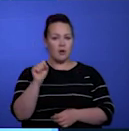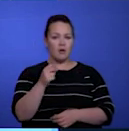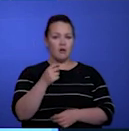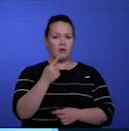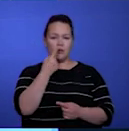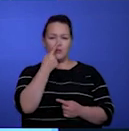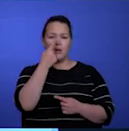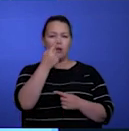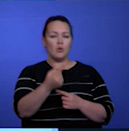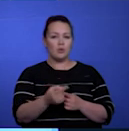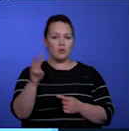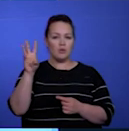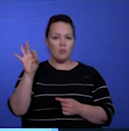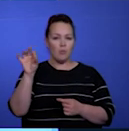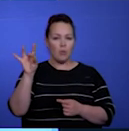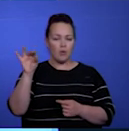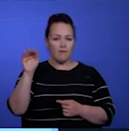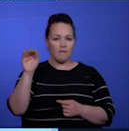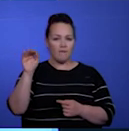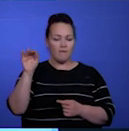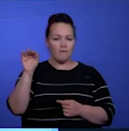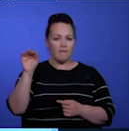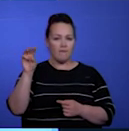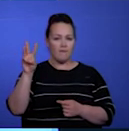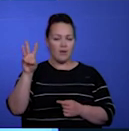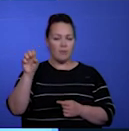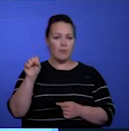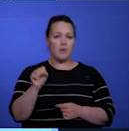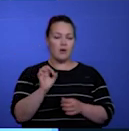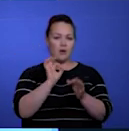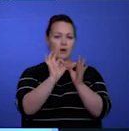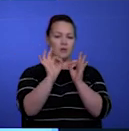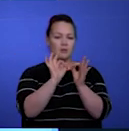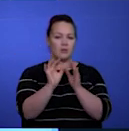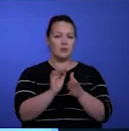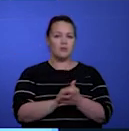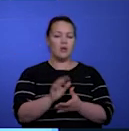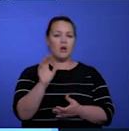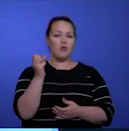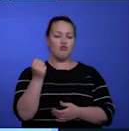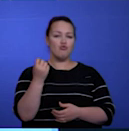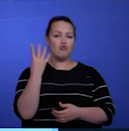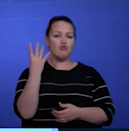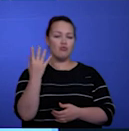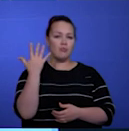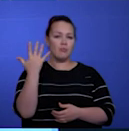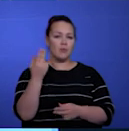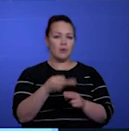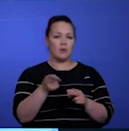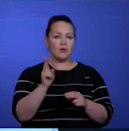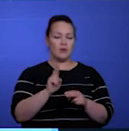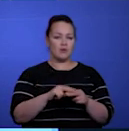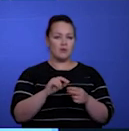морфемный анализ или разбор по составу и у нас еще наблюдается цифр к 4 и 5 это